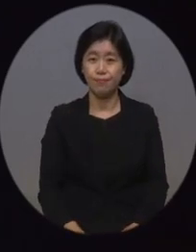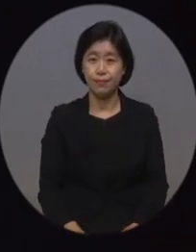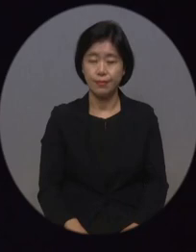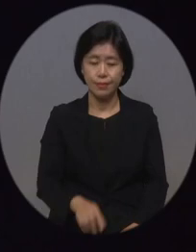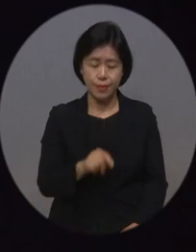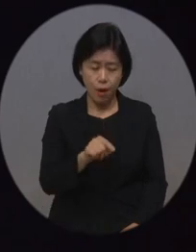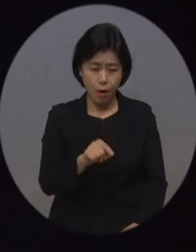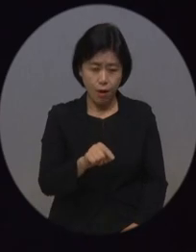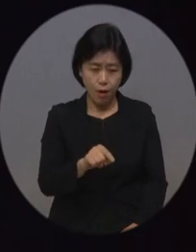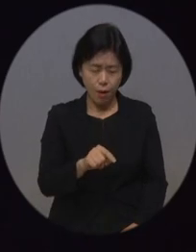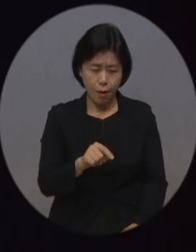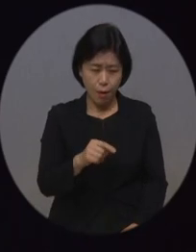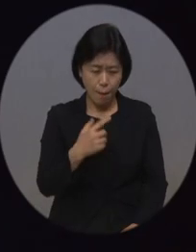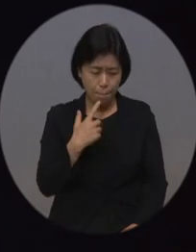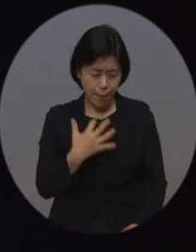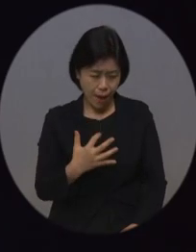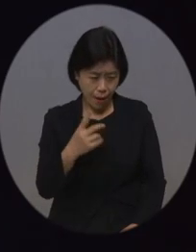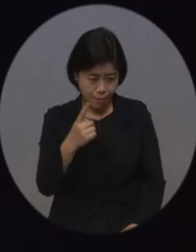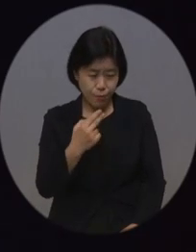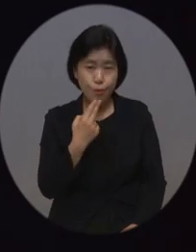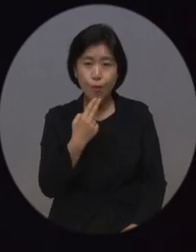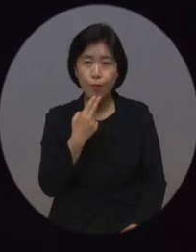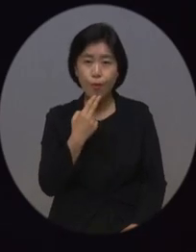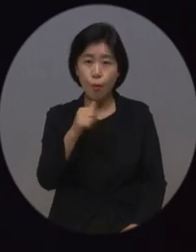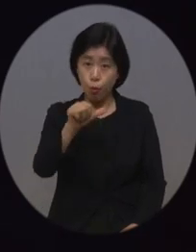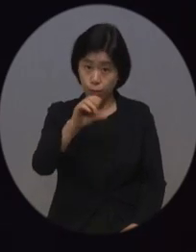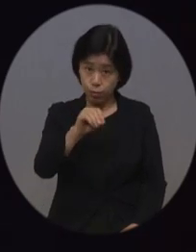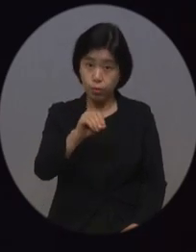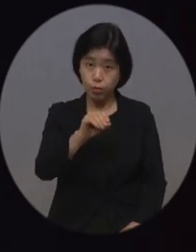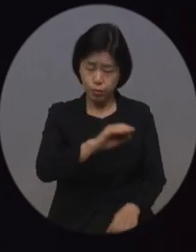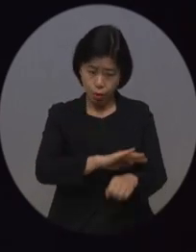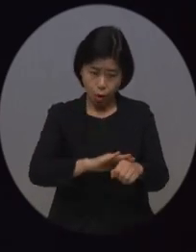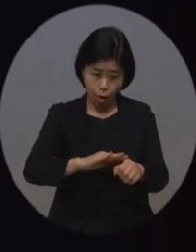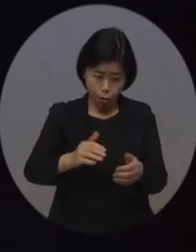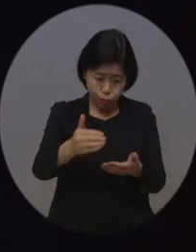어쩌면 흩어지지 않고 여기까지 왔을까?